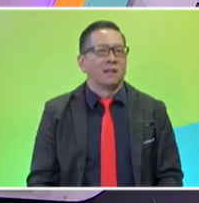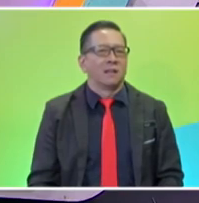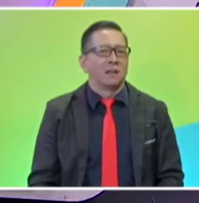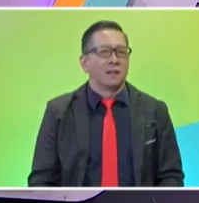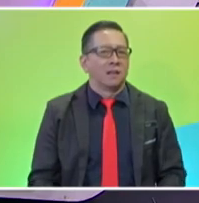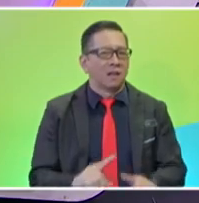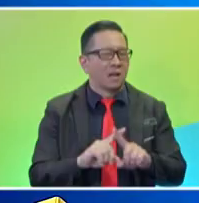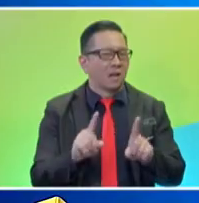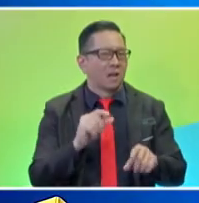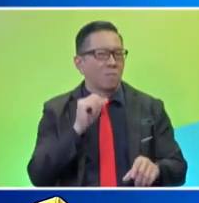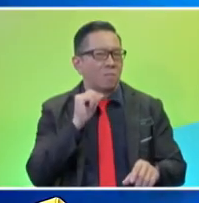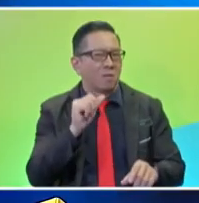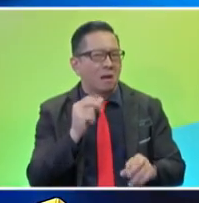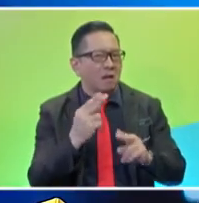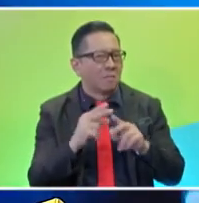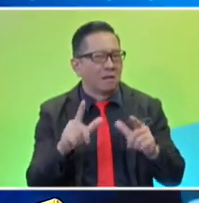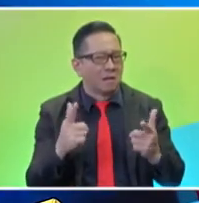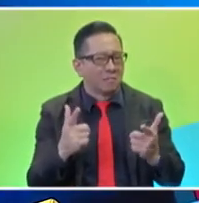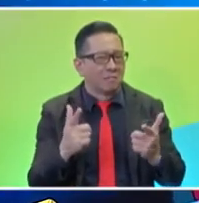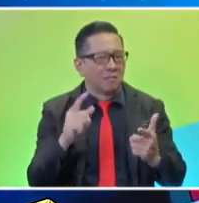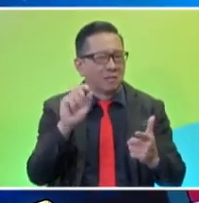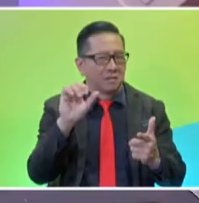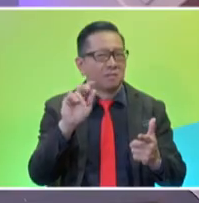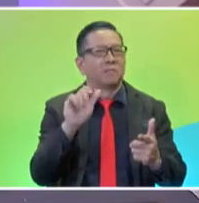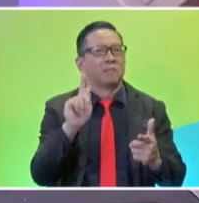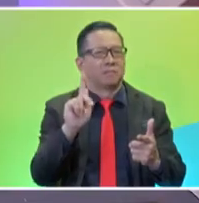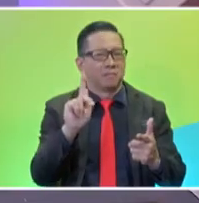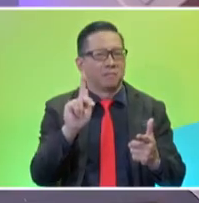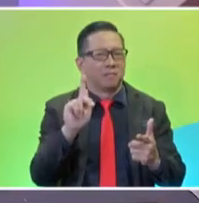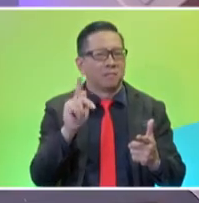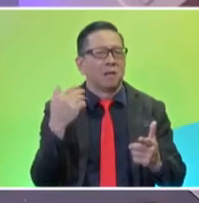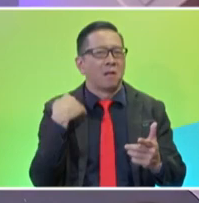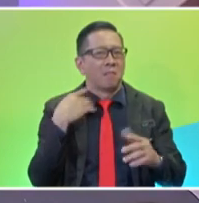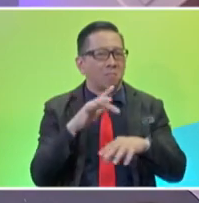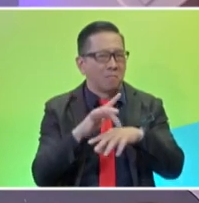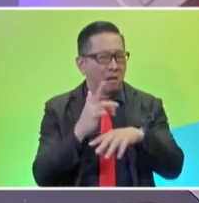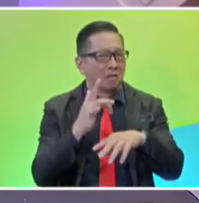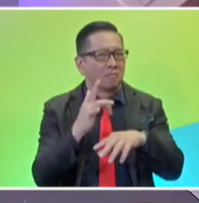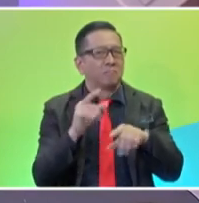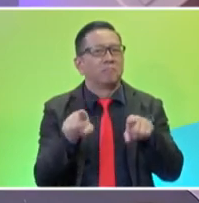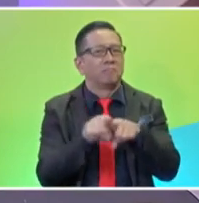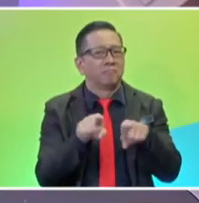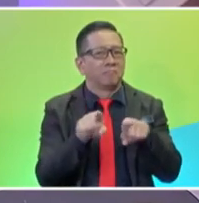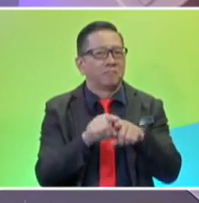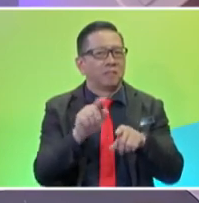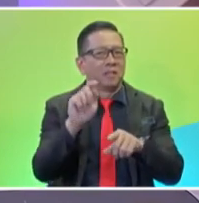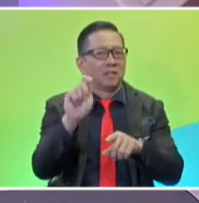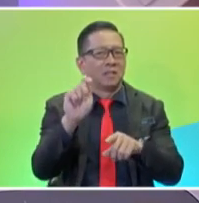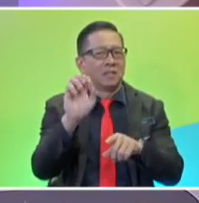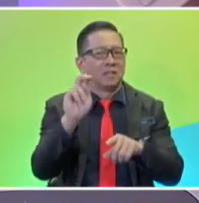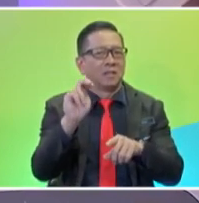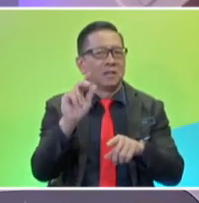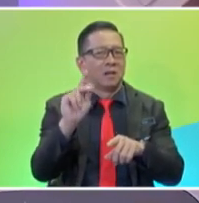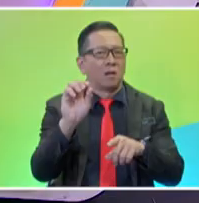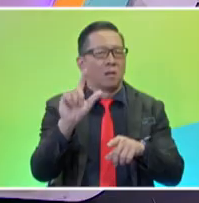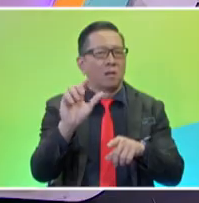Bukankah ada juga nama lain bagi tanjak atau nambah Oh ada Oh kita boleh Panggil juga eee tengkorak ataupun